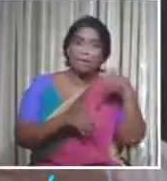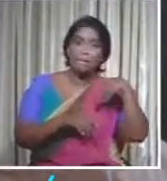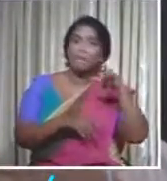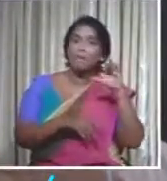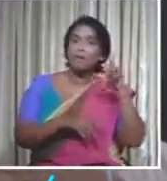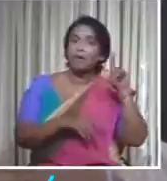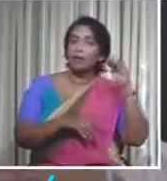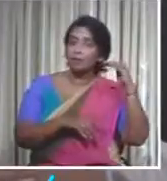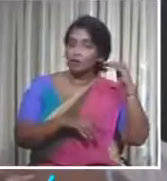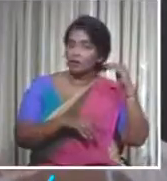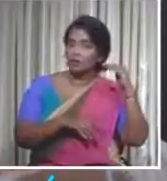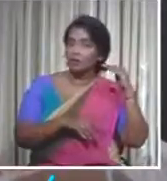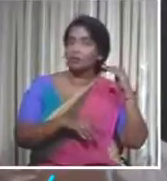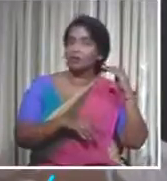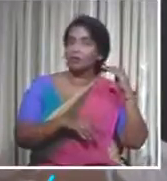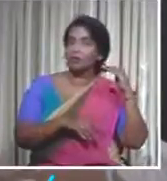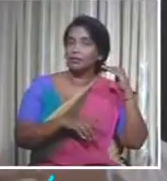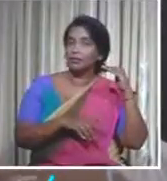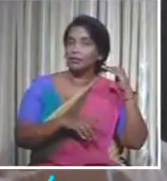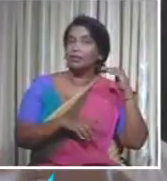वरलाटू तमिल